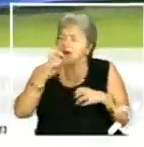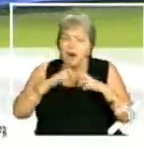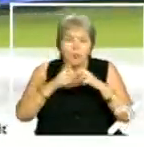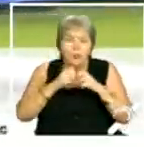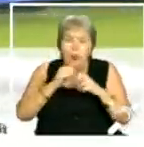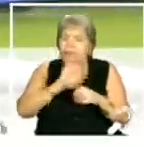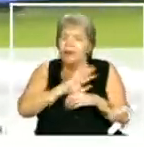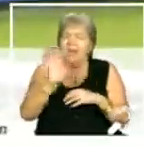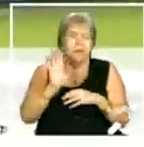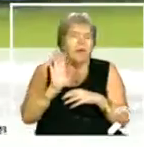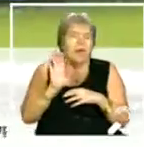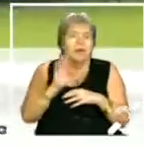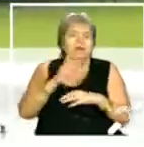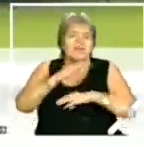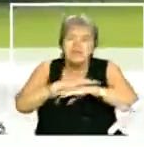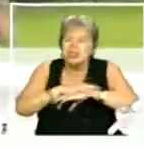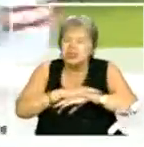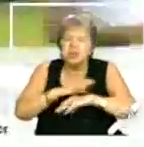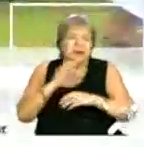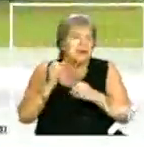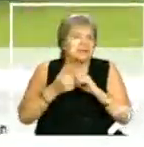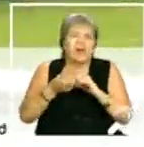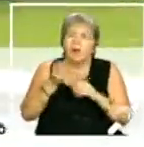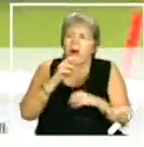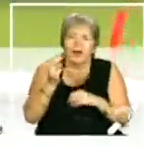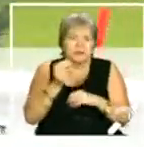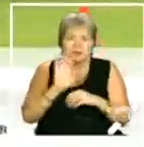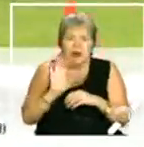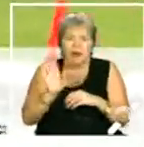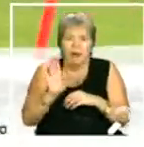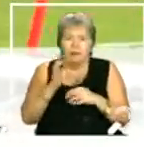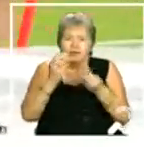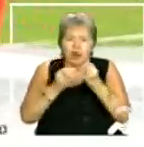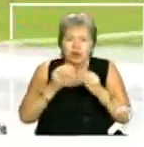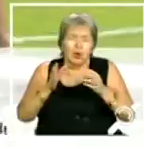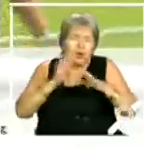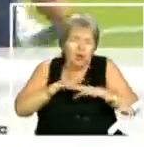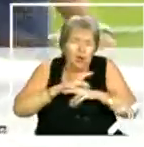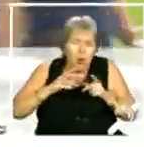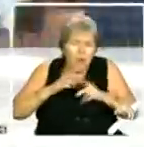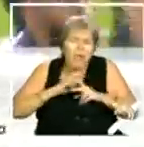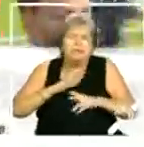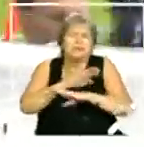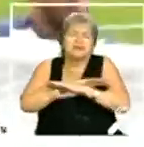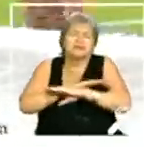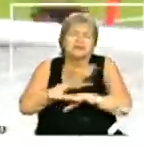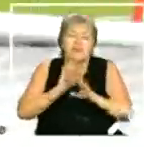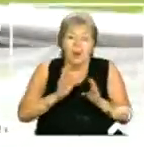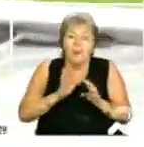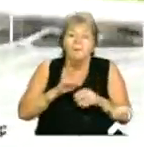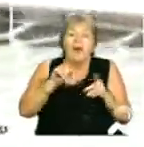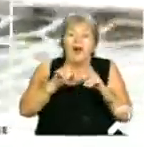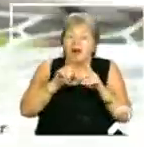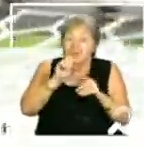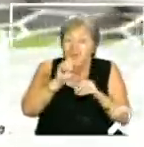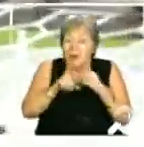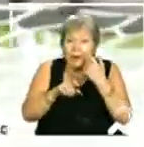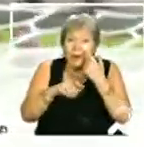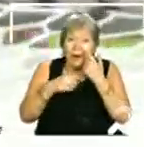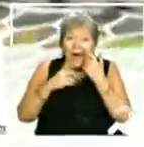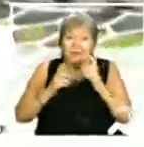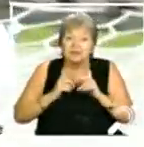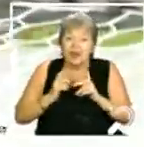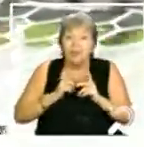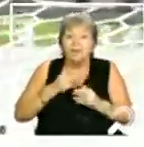de niciun fel de disciplină sau altceva de genul acesta. Deci toată lumea este focusată și axată pe meciul